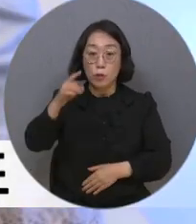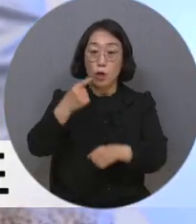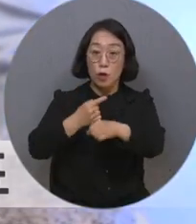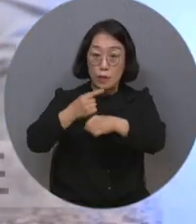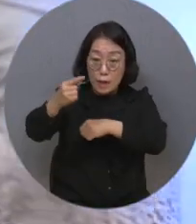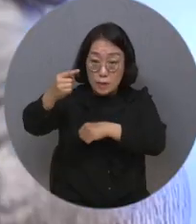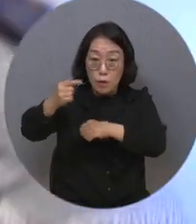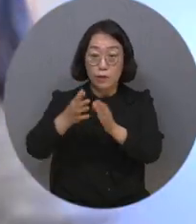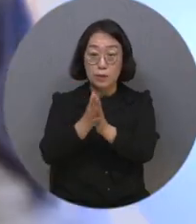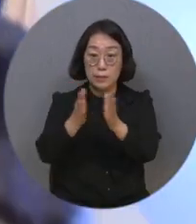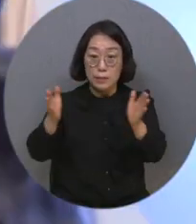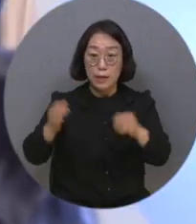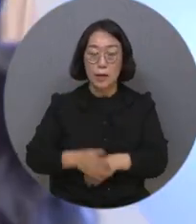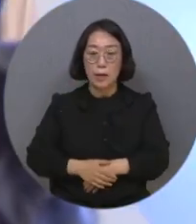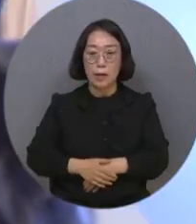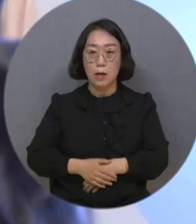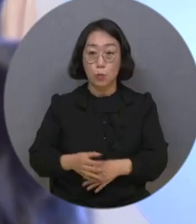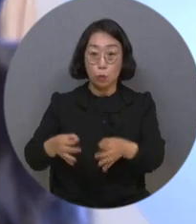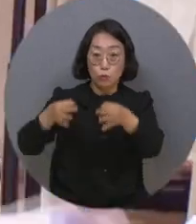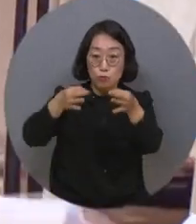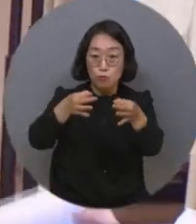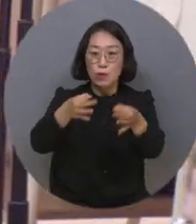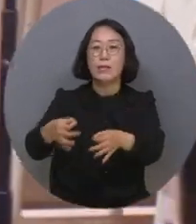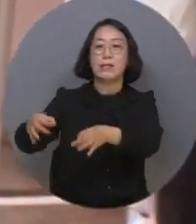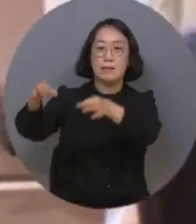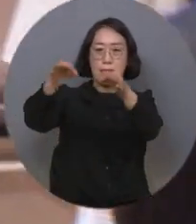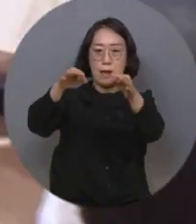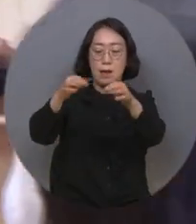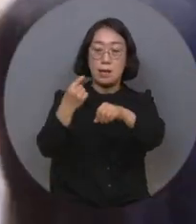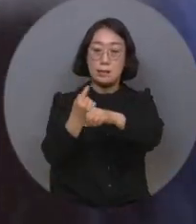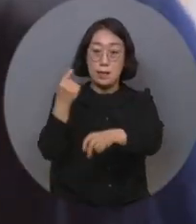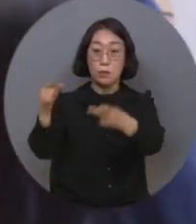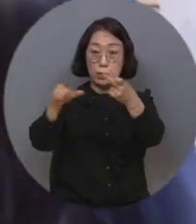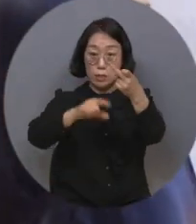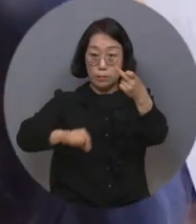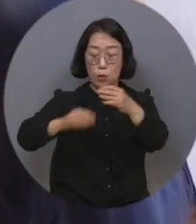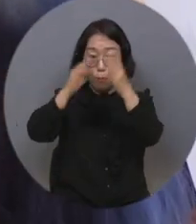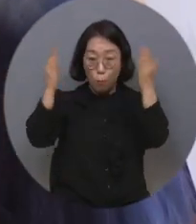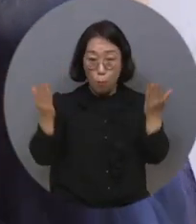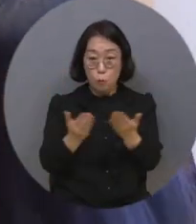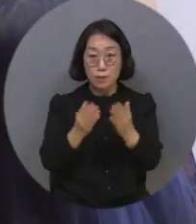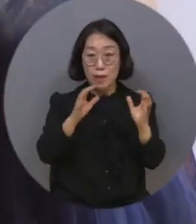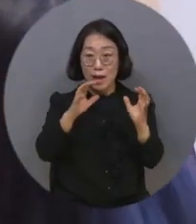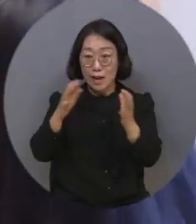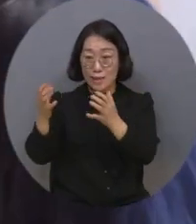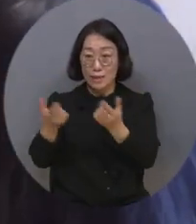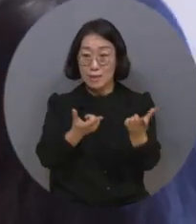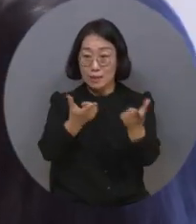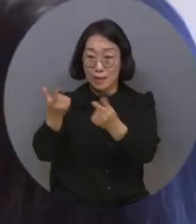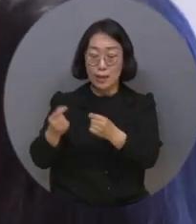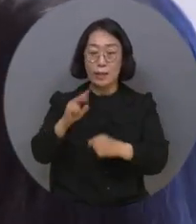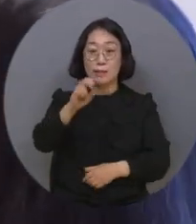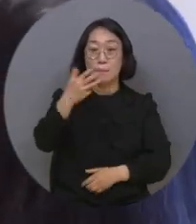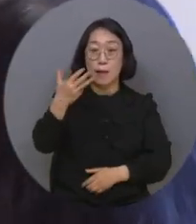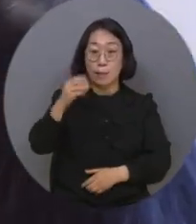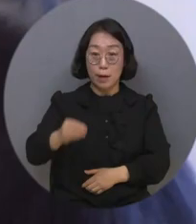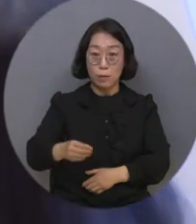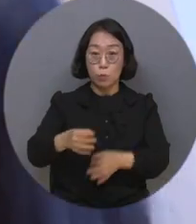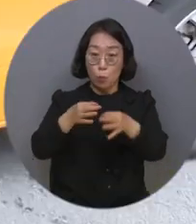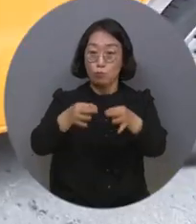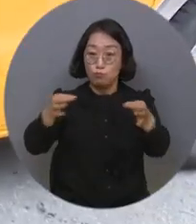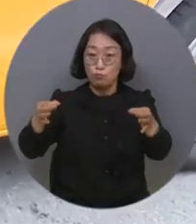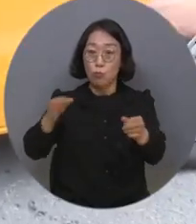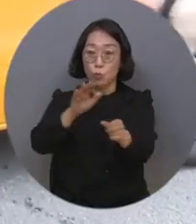내년부터 유아학비 지원금이 인상됩니다. 지난해 12월 기준 모든 유아에게 월 28만 원의 유아학비가